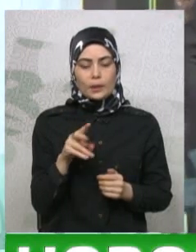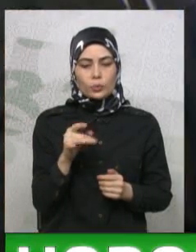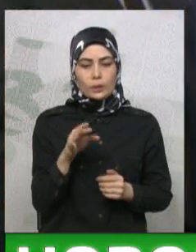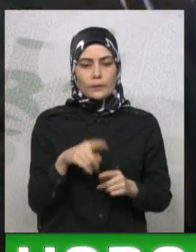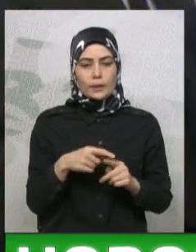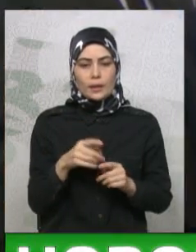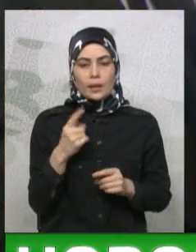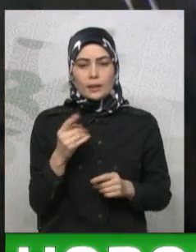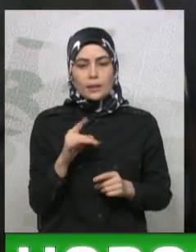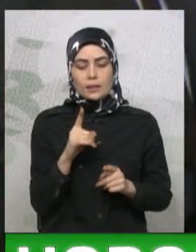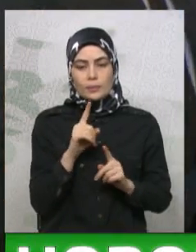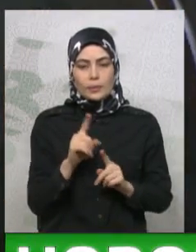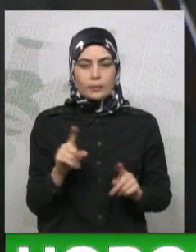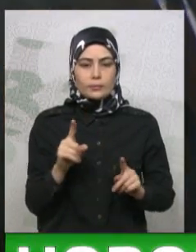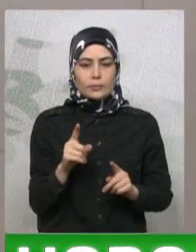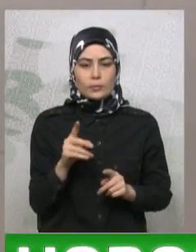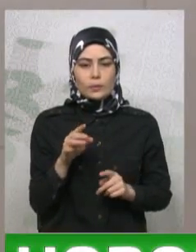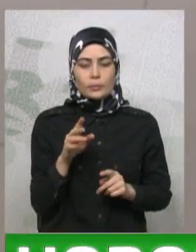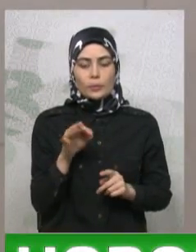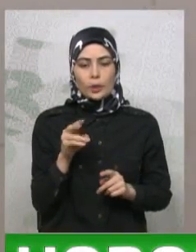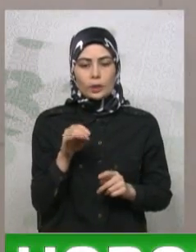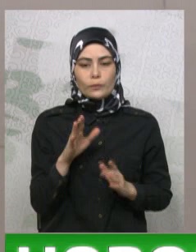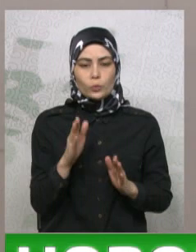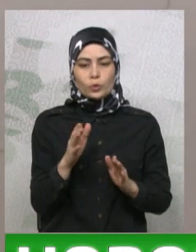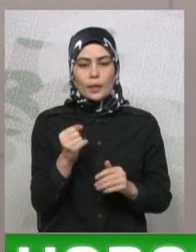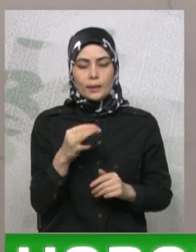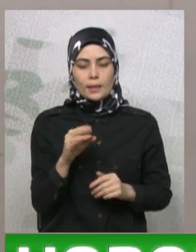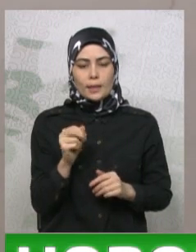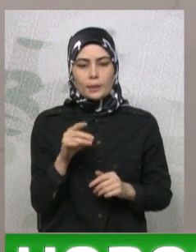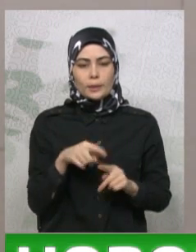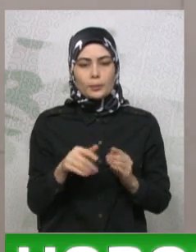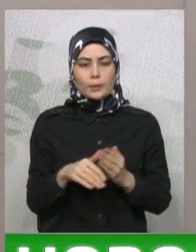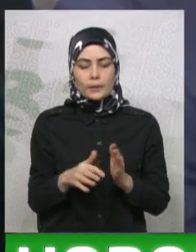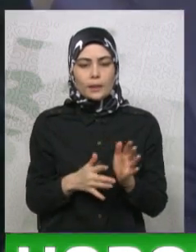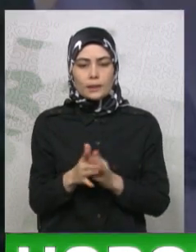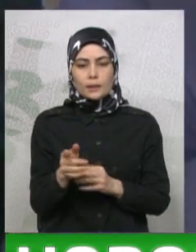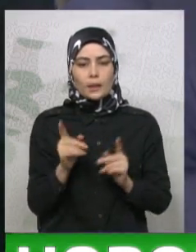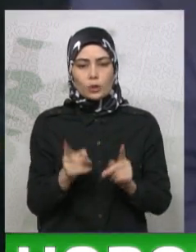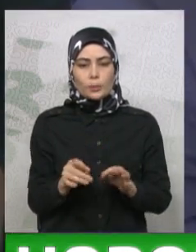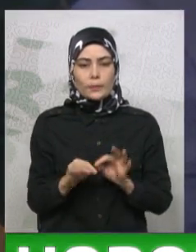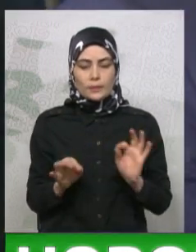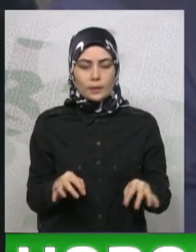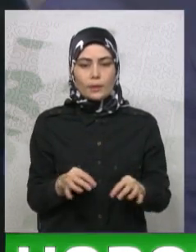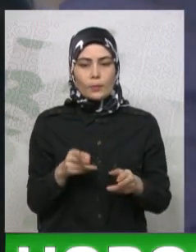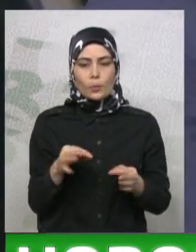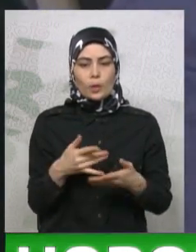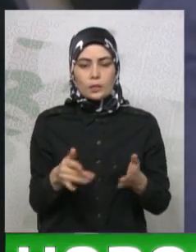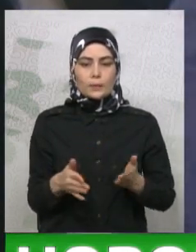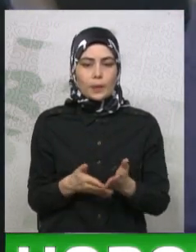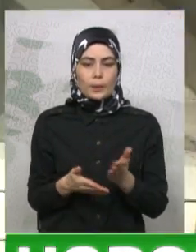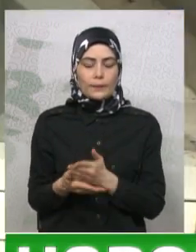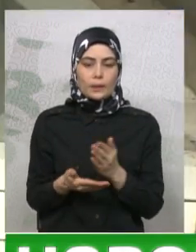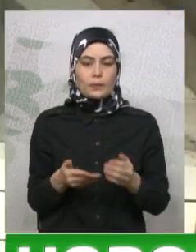из уникальных проектов стала будущая IT-академия. Она позволит растить настоящих профессионалов по разным направлениям